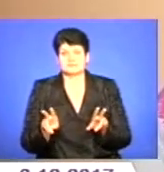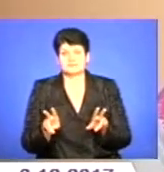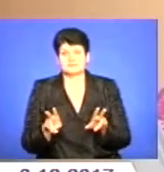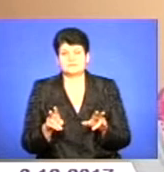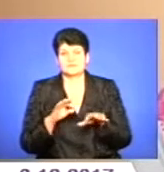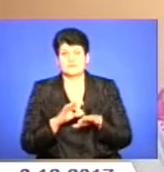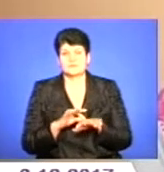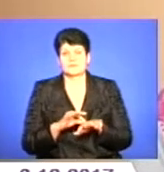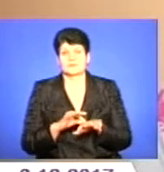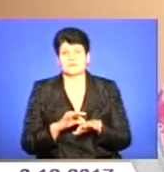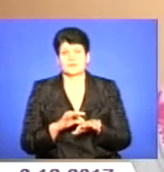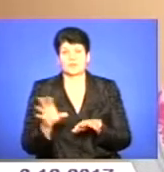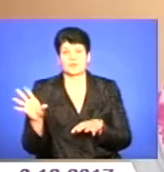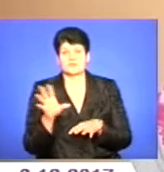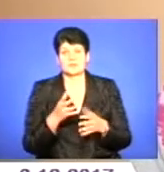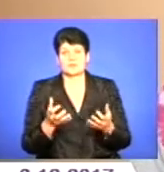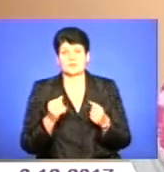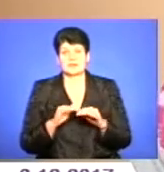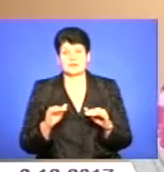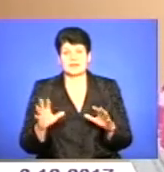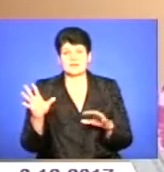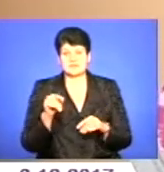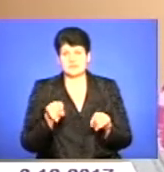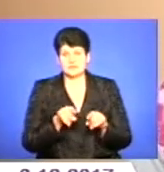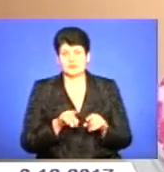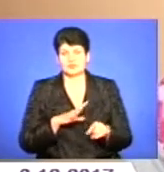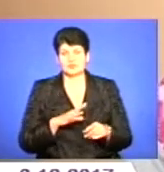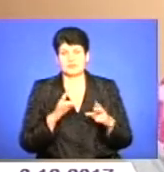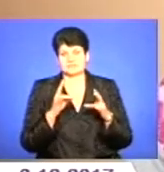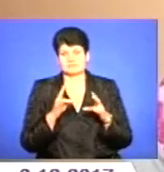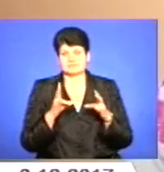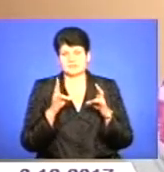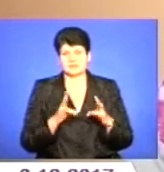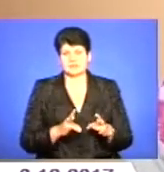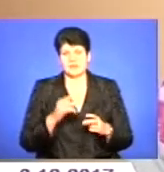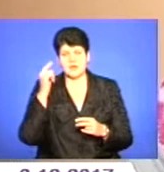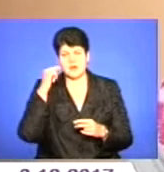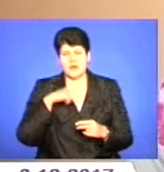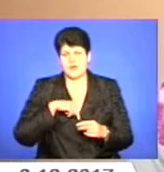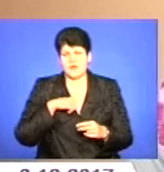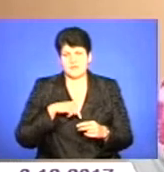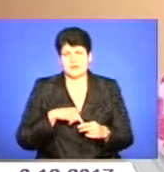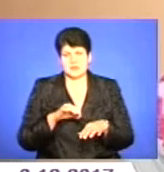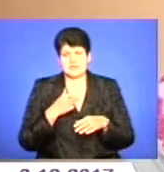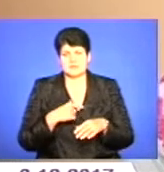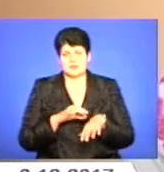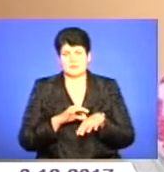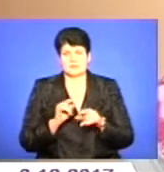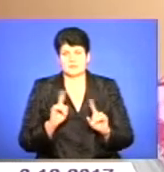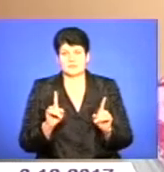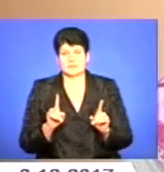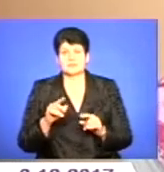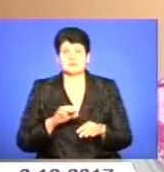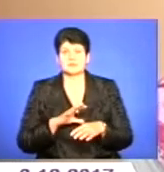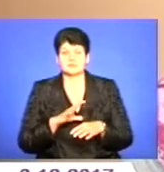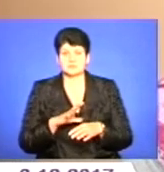поведінки в всіх прийомних дітей, тому що всі вони пережили травму і таким чином поводяться. Ми пройшли це